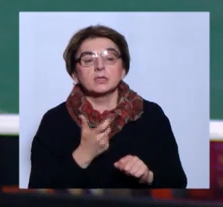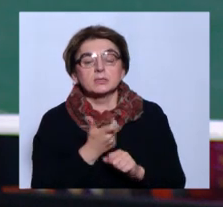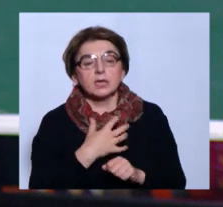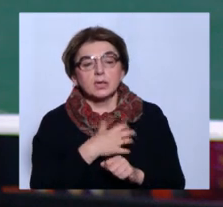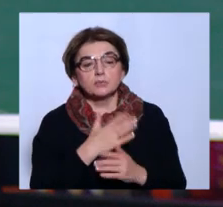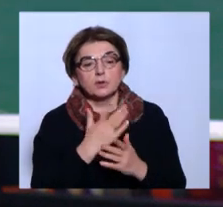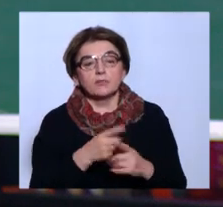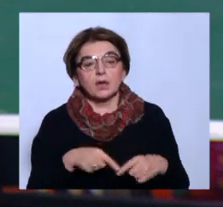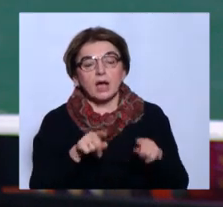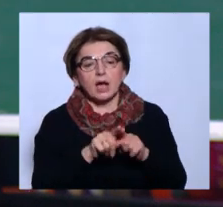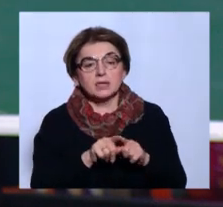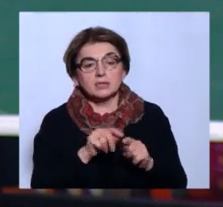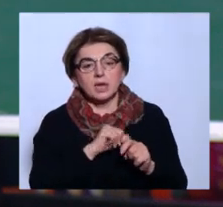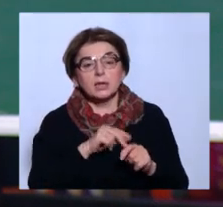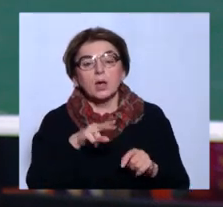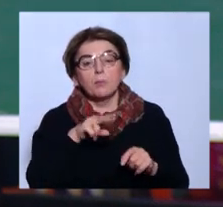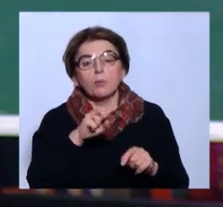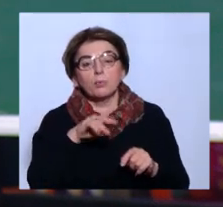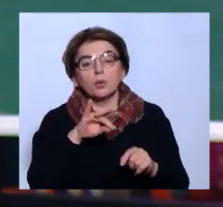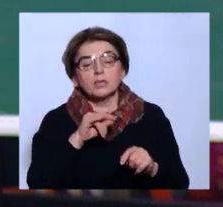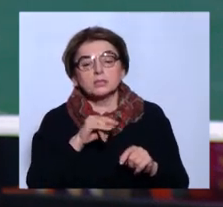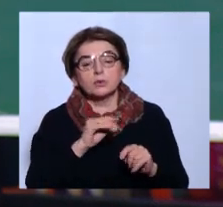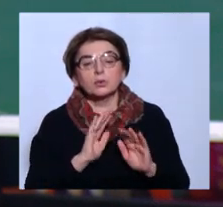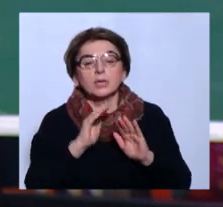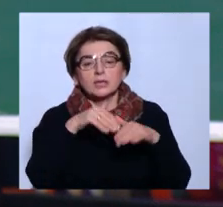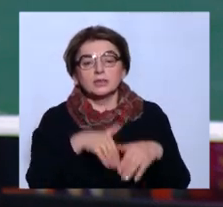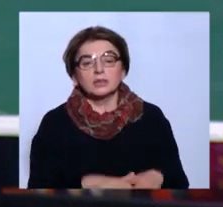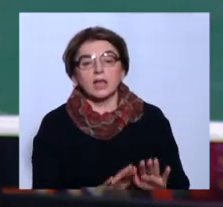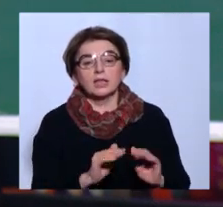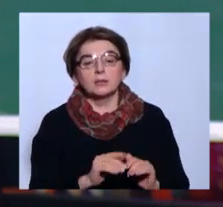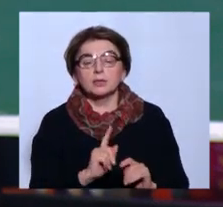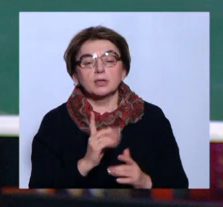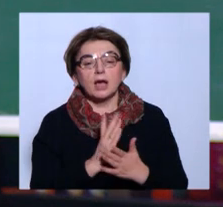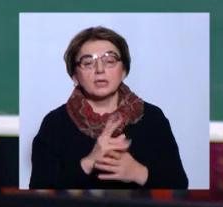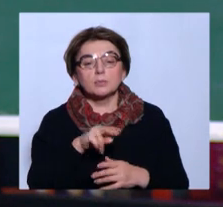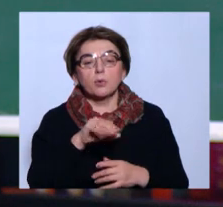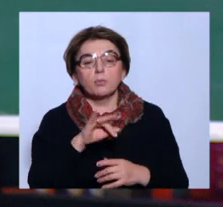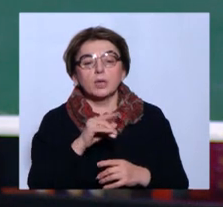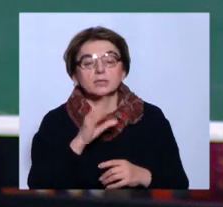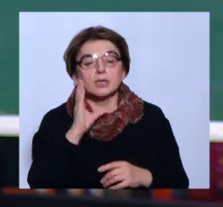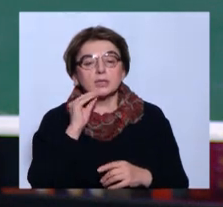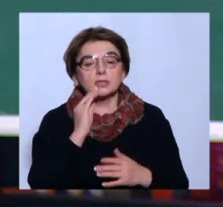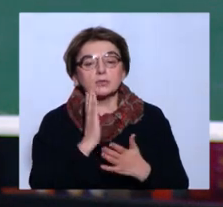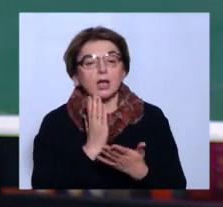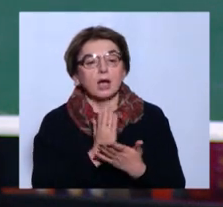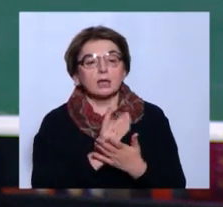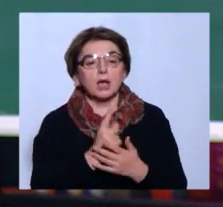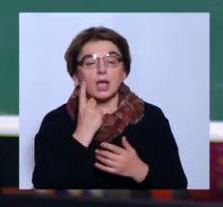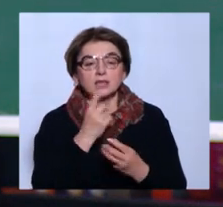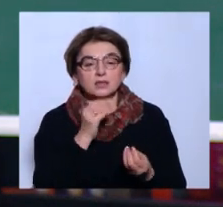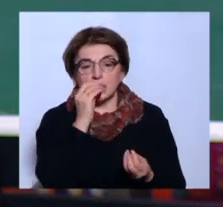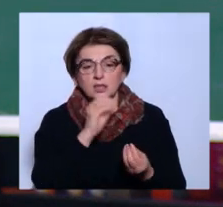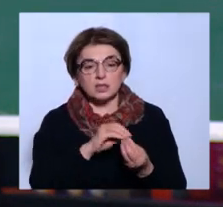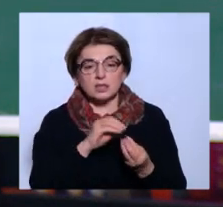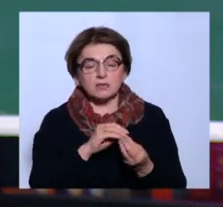არის ასევე პოპულაციური ტალღები. რა არის ახლა პოპულაციური ტალღები? პოპულაციების რიცხვი არ არის ერთი და იგივე,